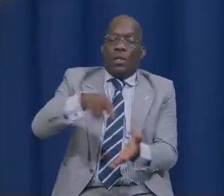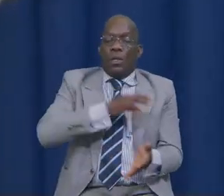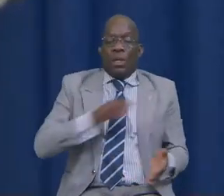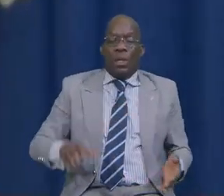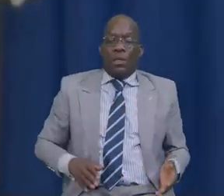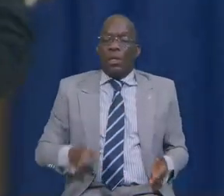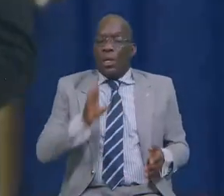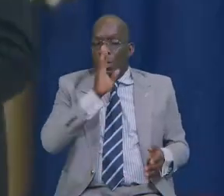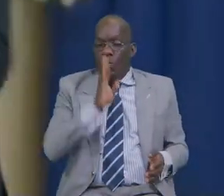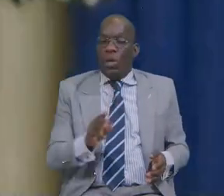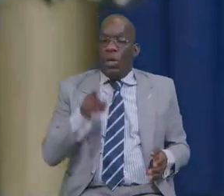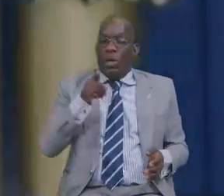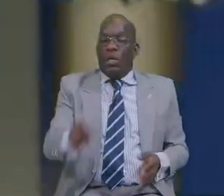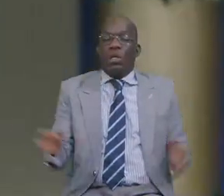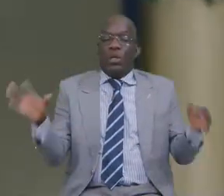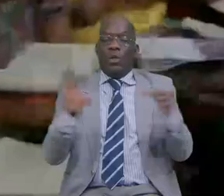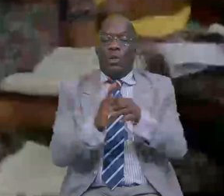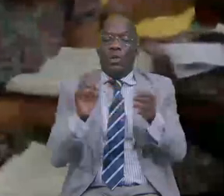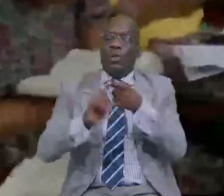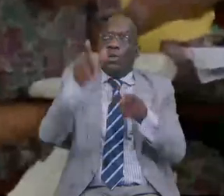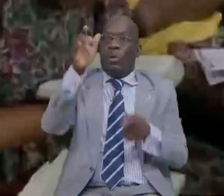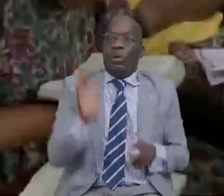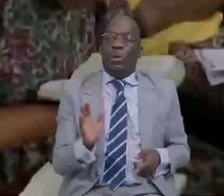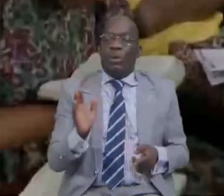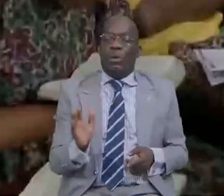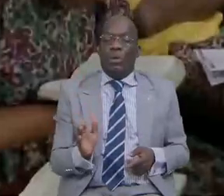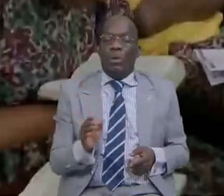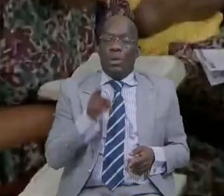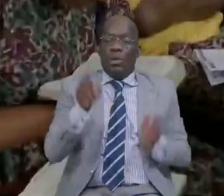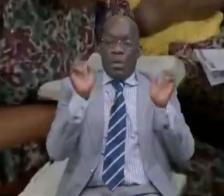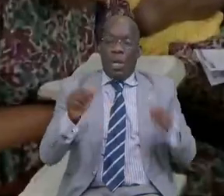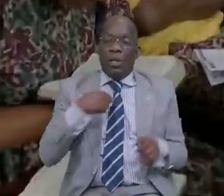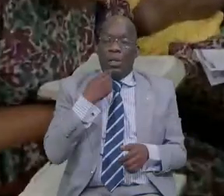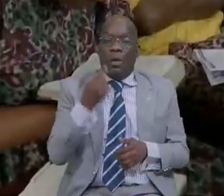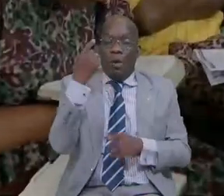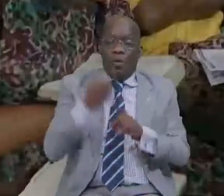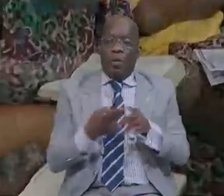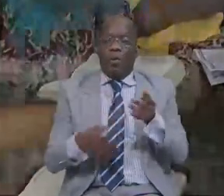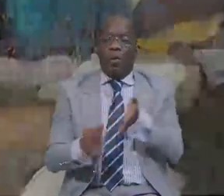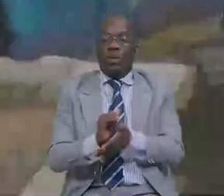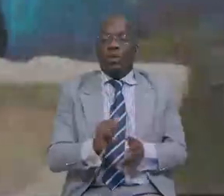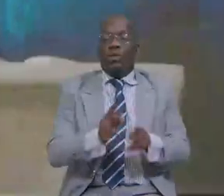Au nom de Christ, soyez réconciliés avec le monde.